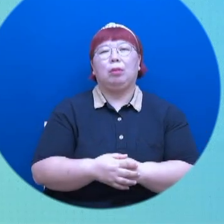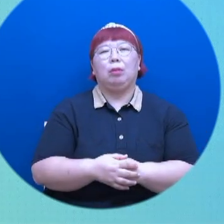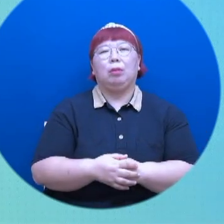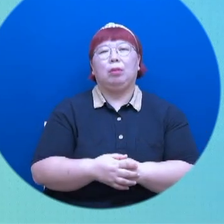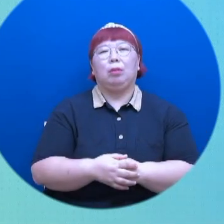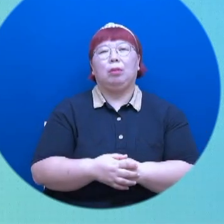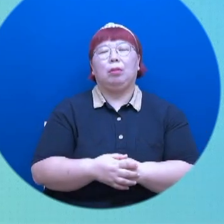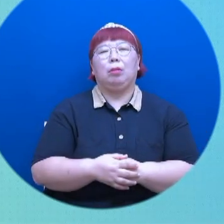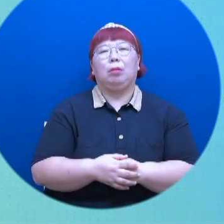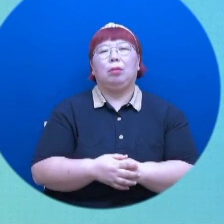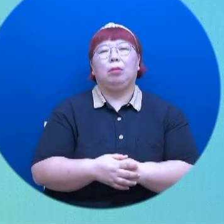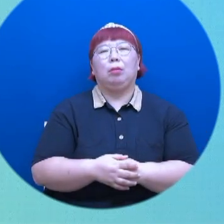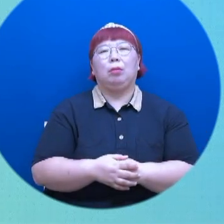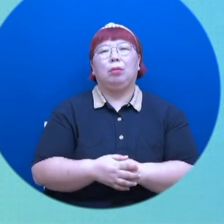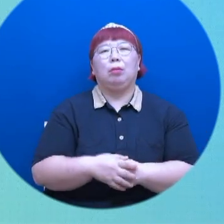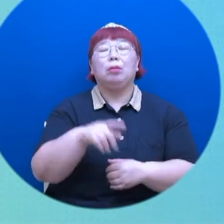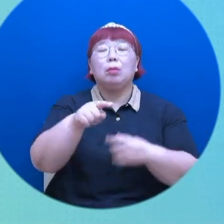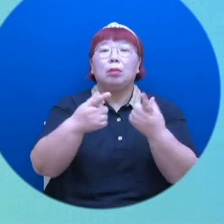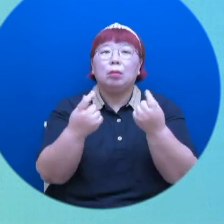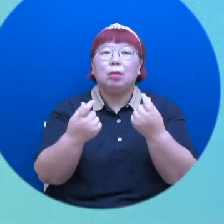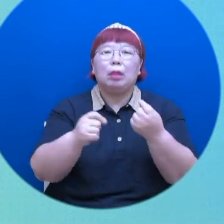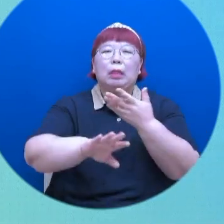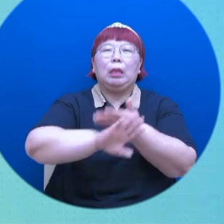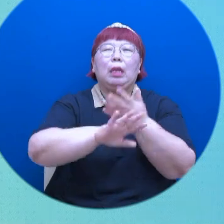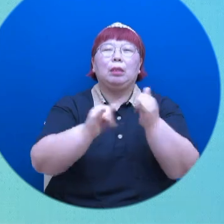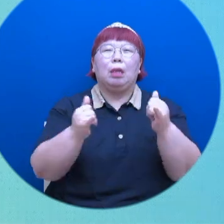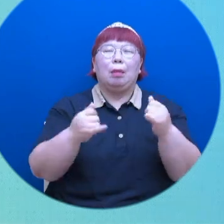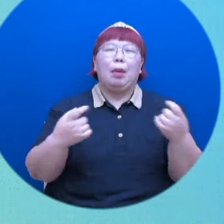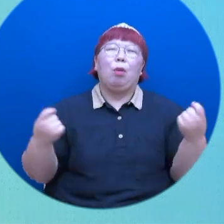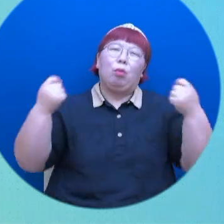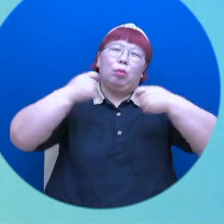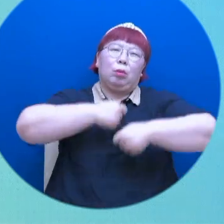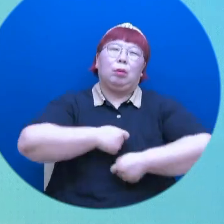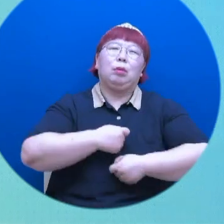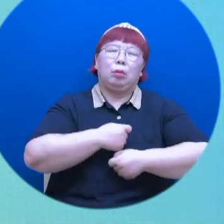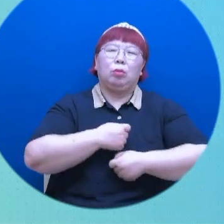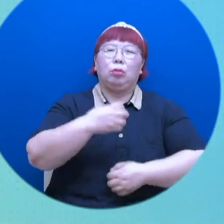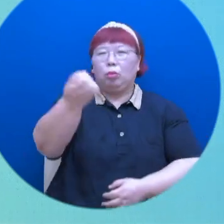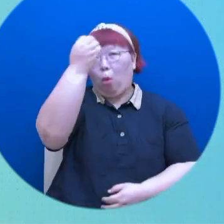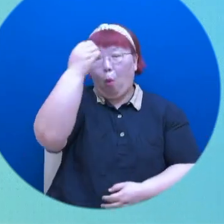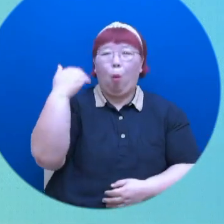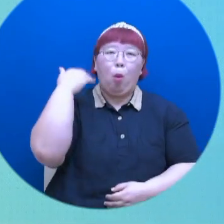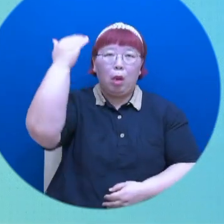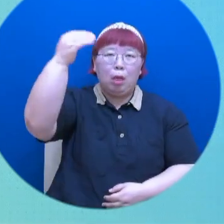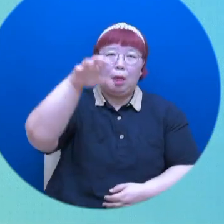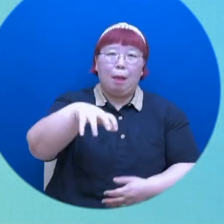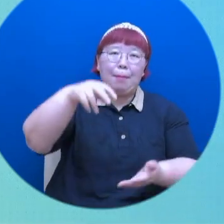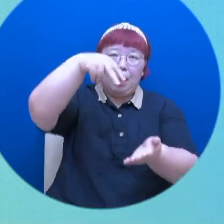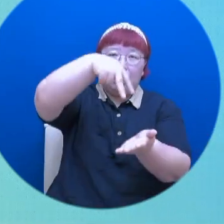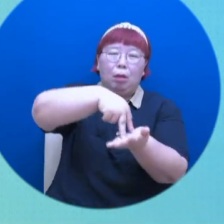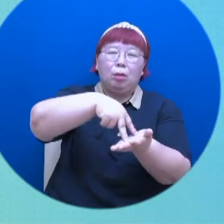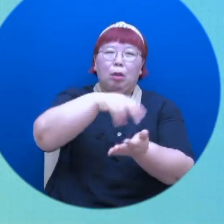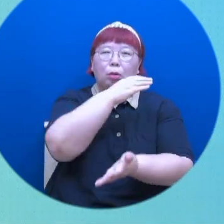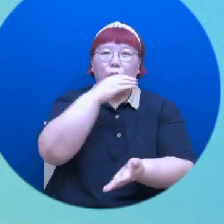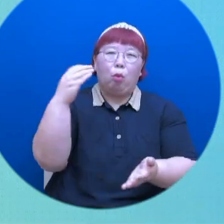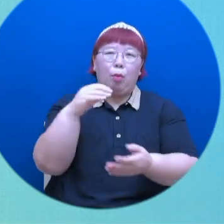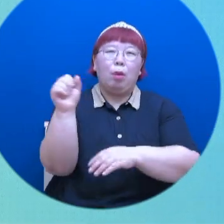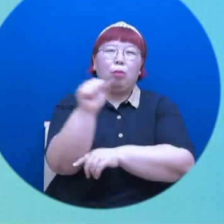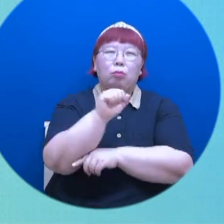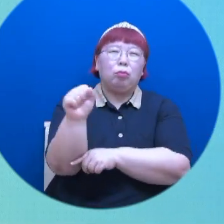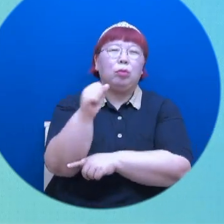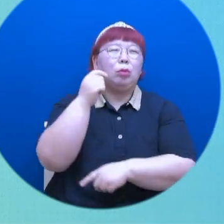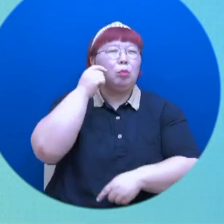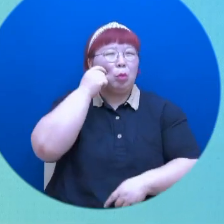그렇게 다른 사람들의 갑옷을 입고 골리앗 앞에 서서 제대로 움직이지도